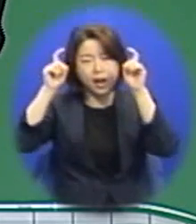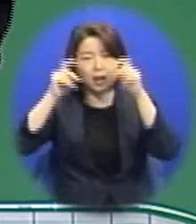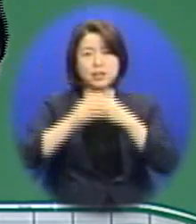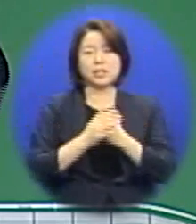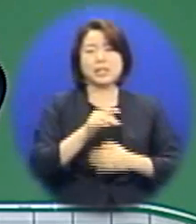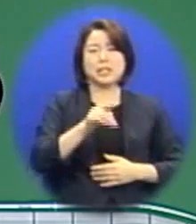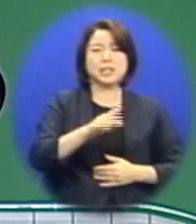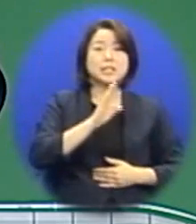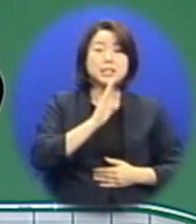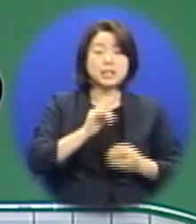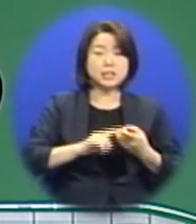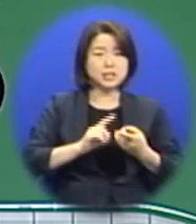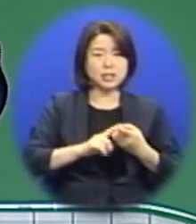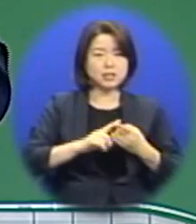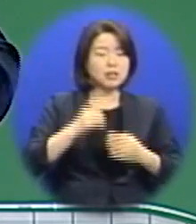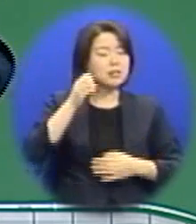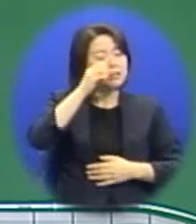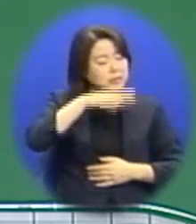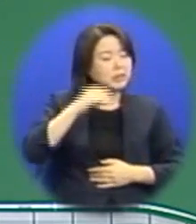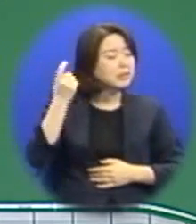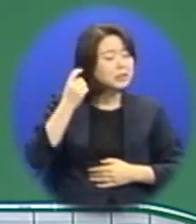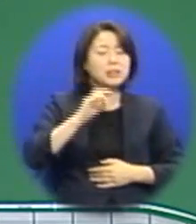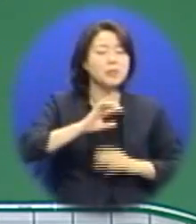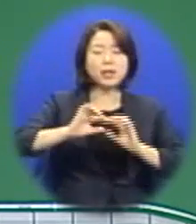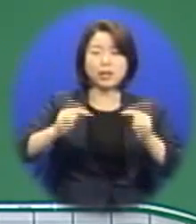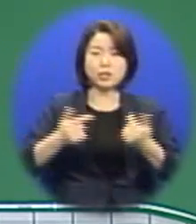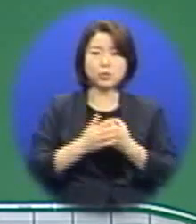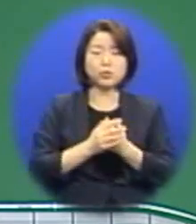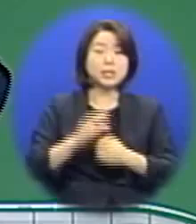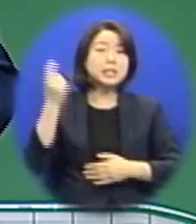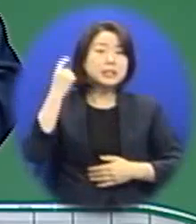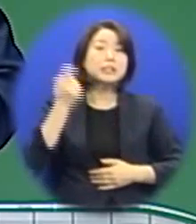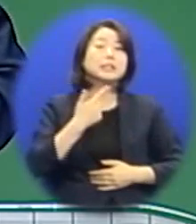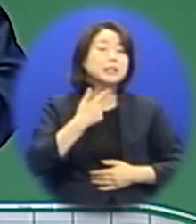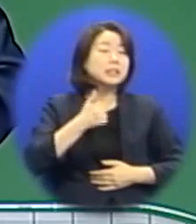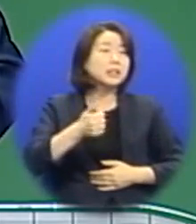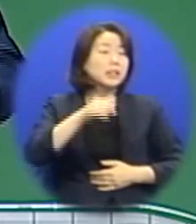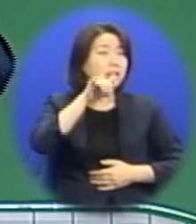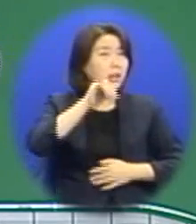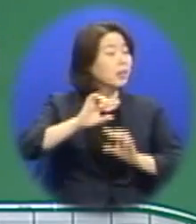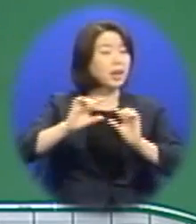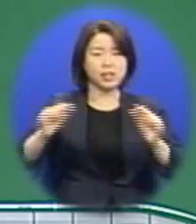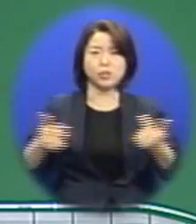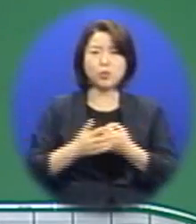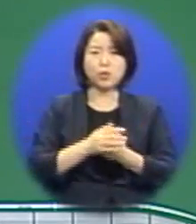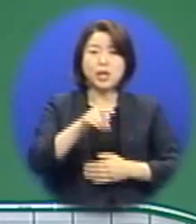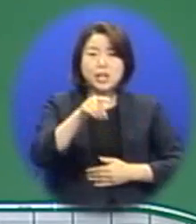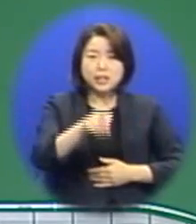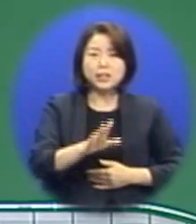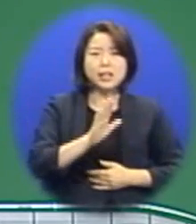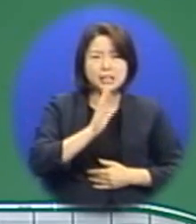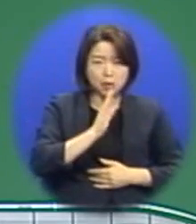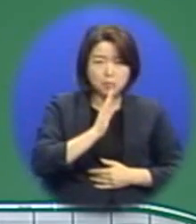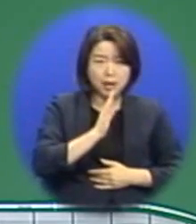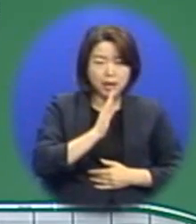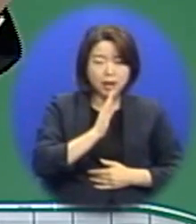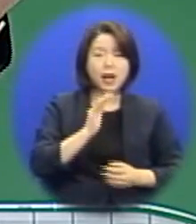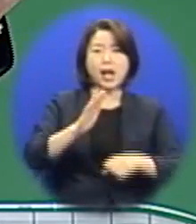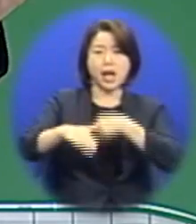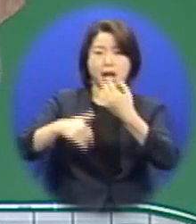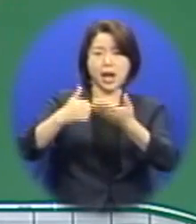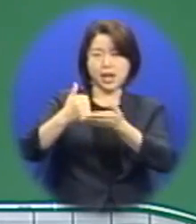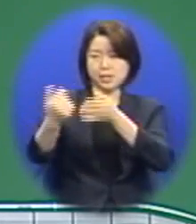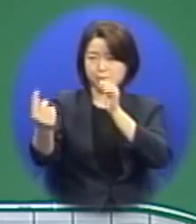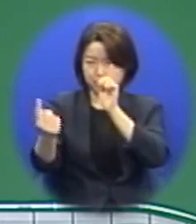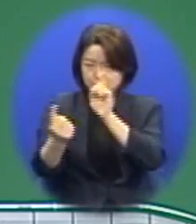그냥 들은 게 아니고 그런 말을 들어본 적이 있다는 게 아니고 그게 정말 하나님을